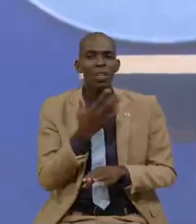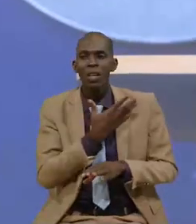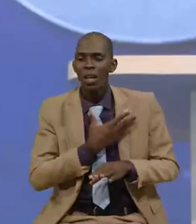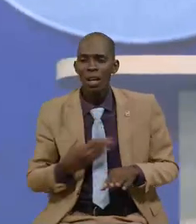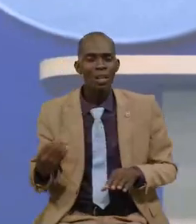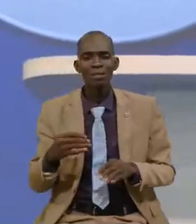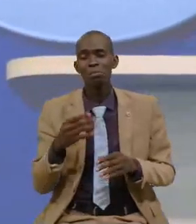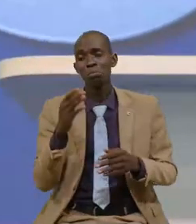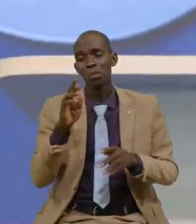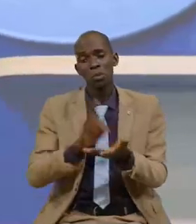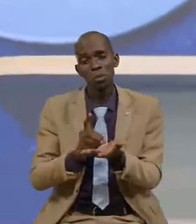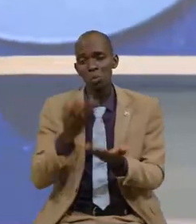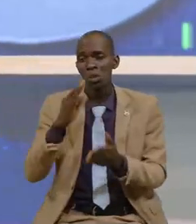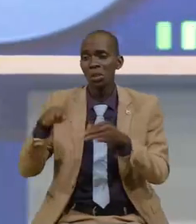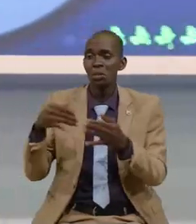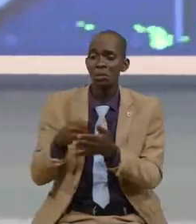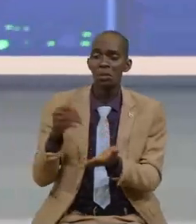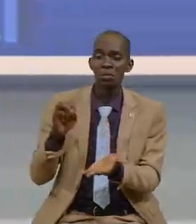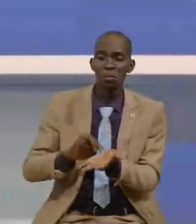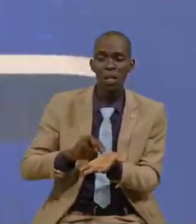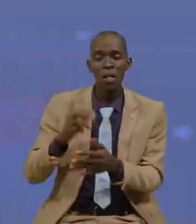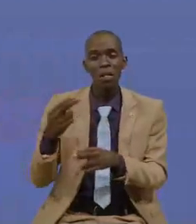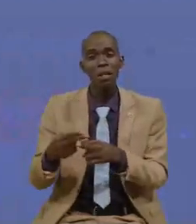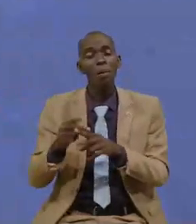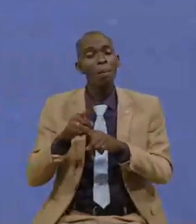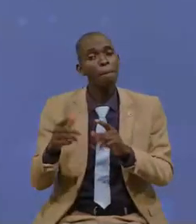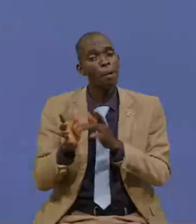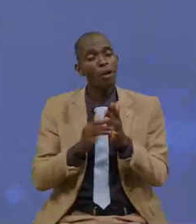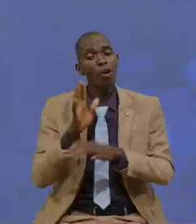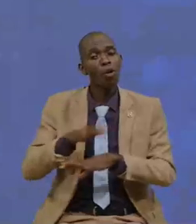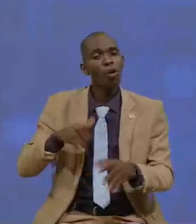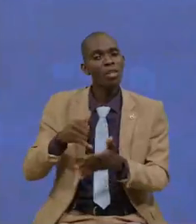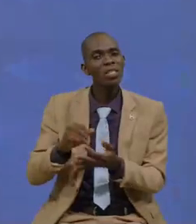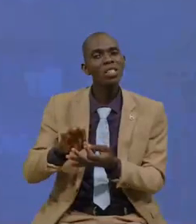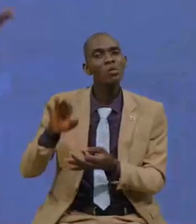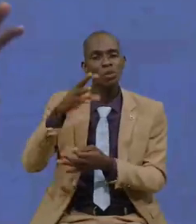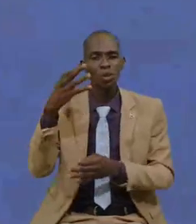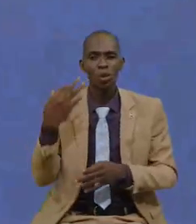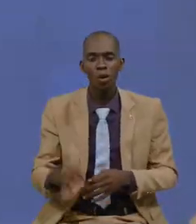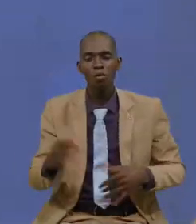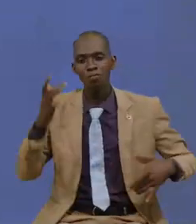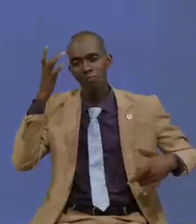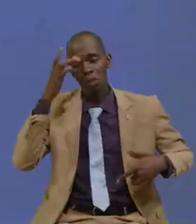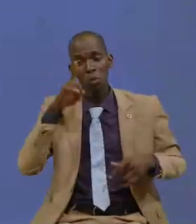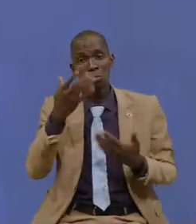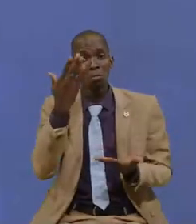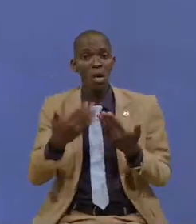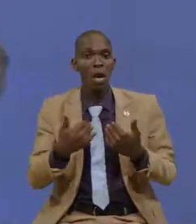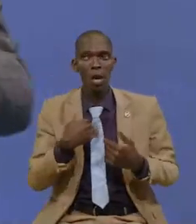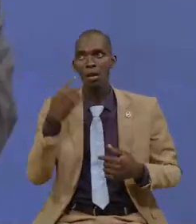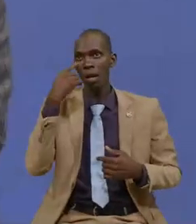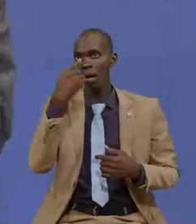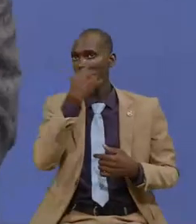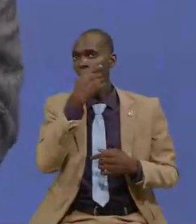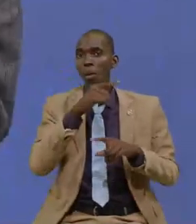pas entendre. Et on a des noms médicaux, mais Jésus dit que c'est un esprit d'infirmité. Peut-être vous avez des yeux